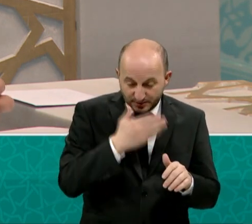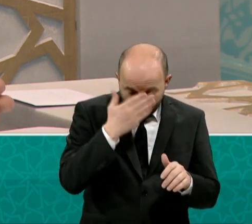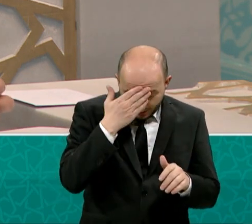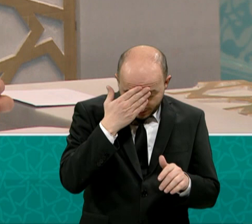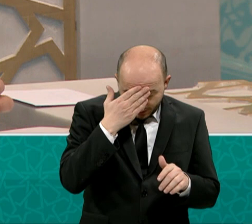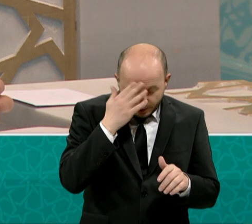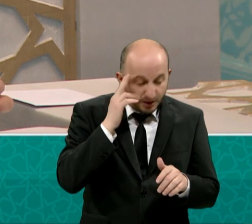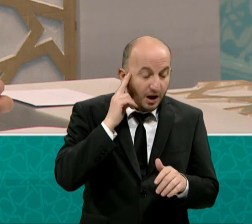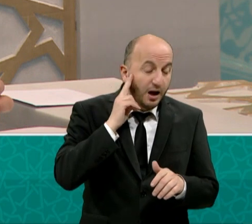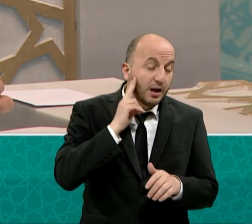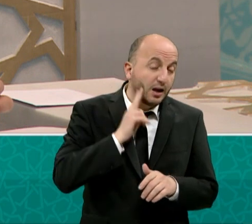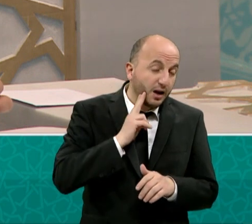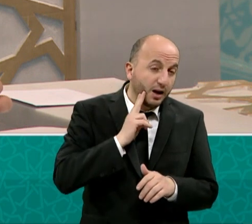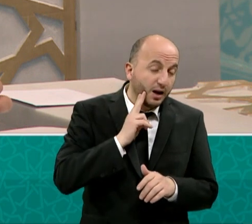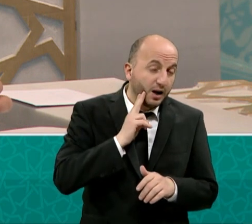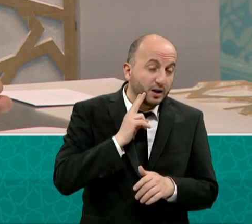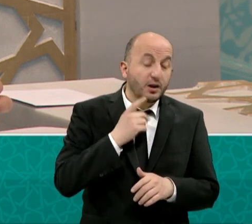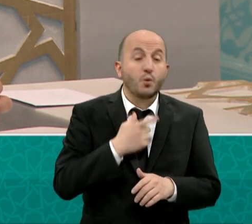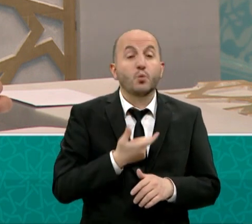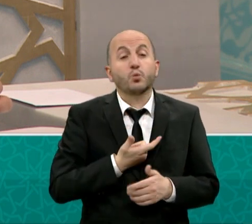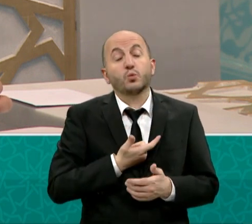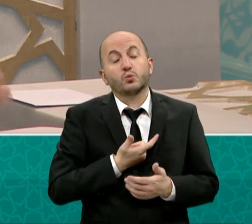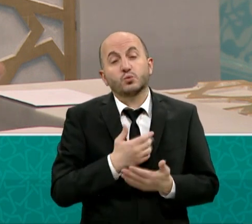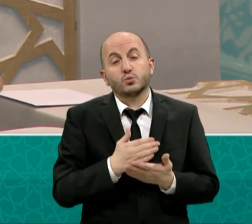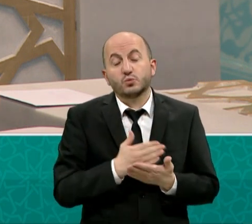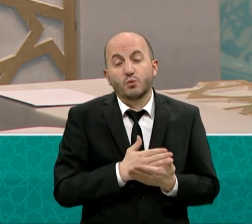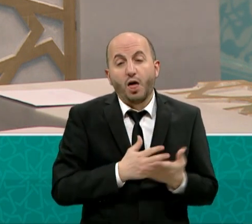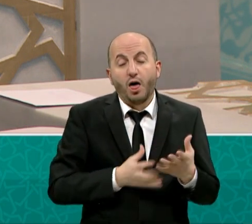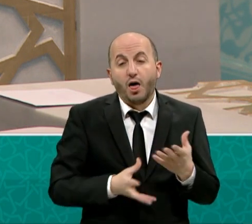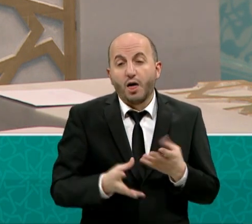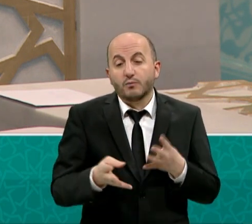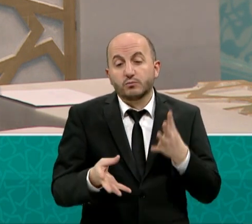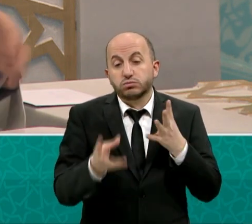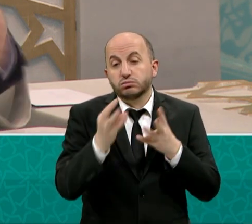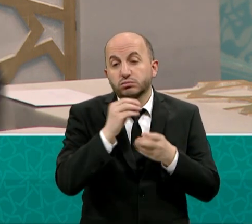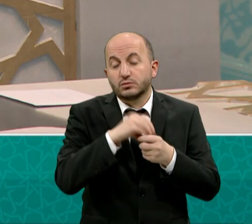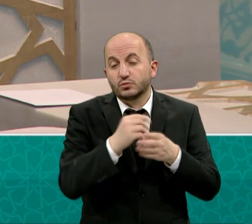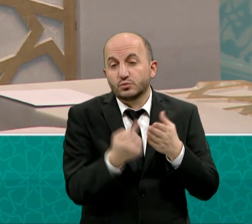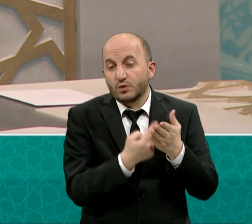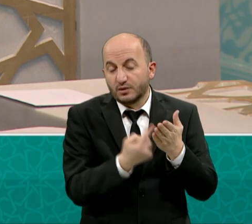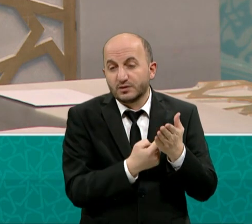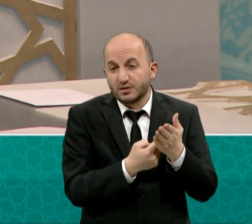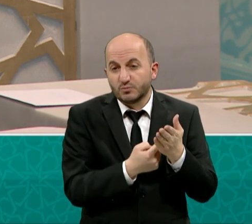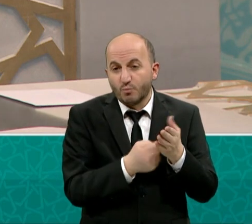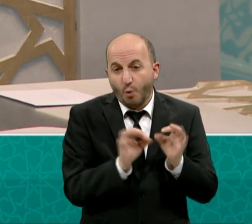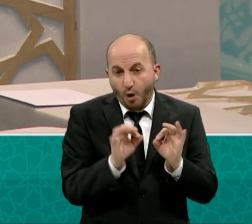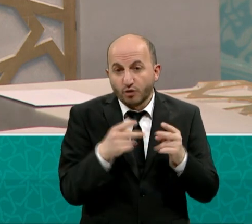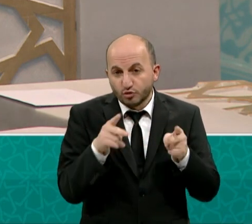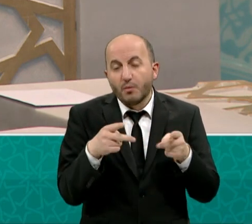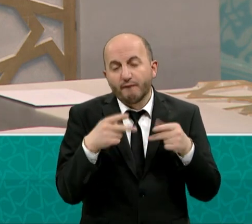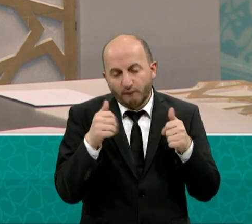Din nedir? Ahlaktır. Din nedir? Muamelattır. Peki bunları Kur'an-ı Kerim bu şekilde ifade ediyor mu?